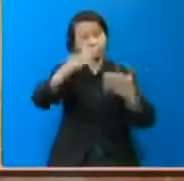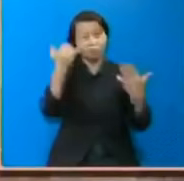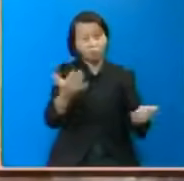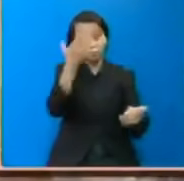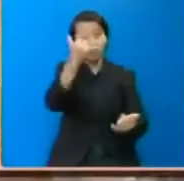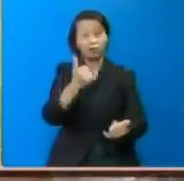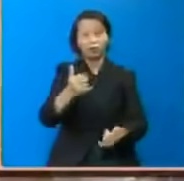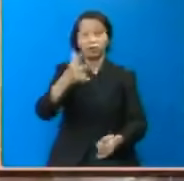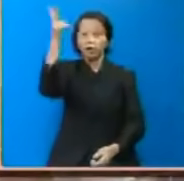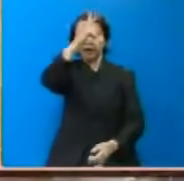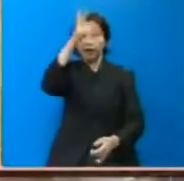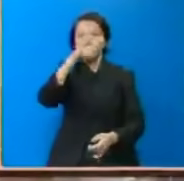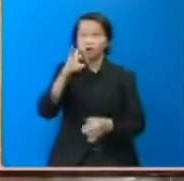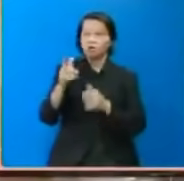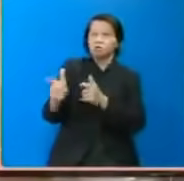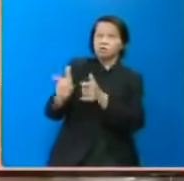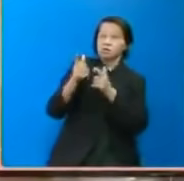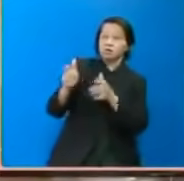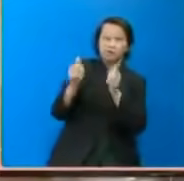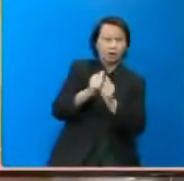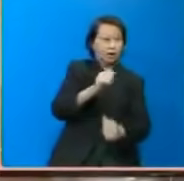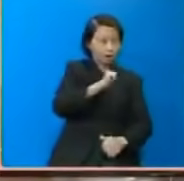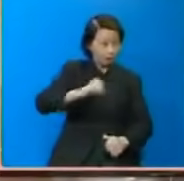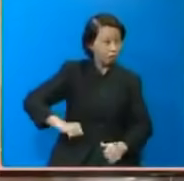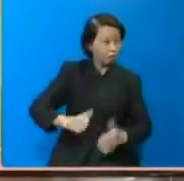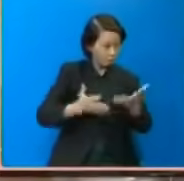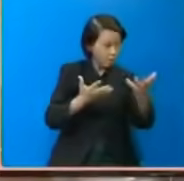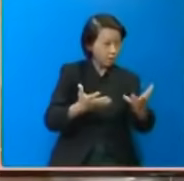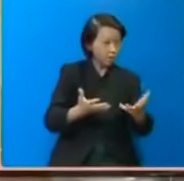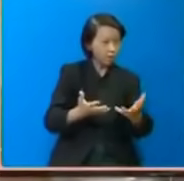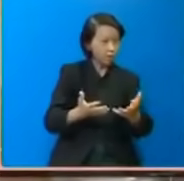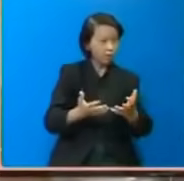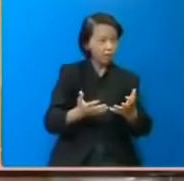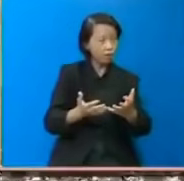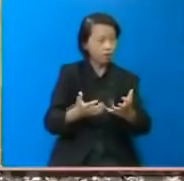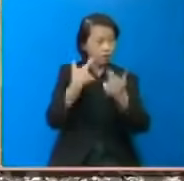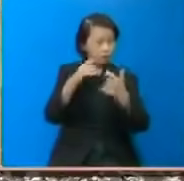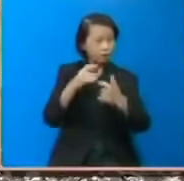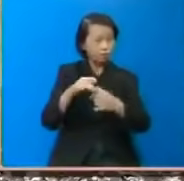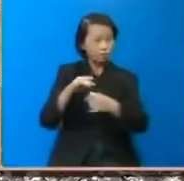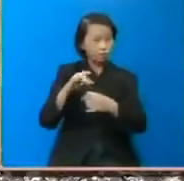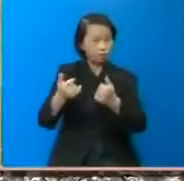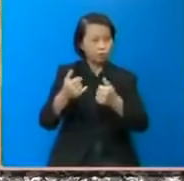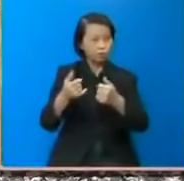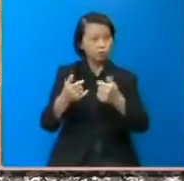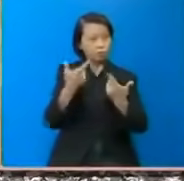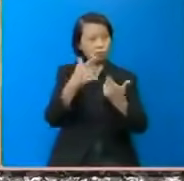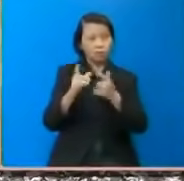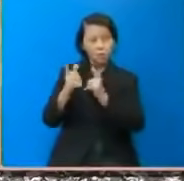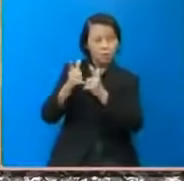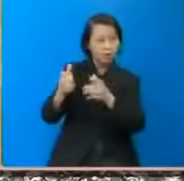Dah, kerajaan nak perang dengan Tuan Pertua Agong enggak? Ya. Kerajaan nak memerangi perlembagaan.